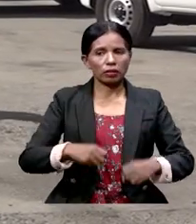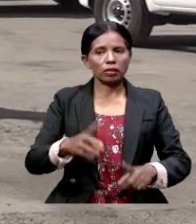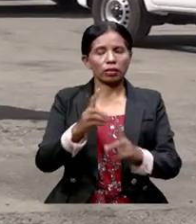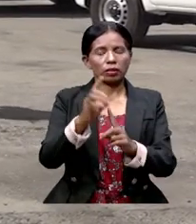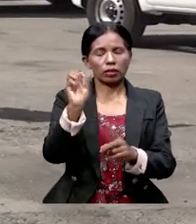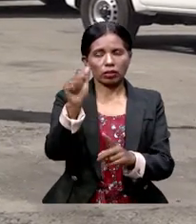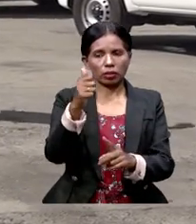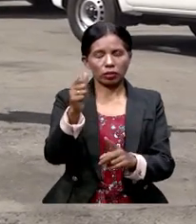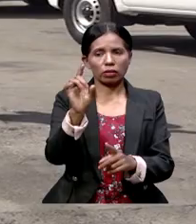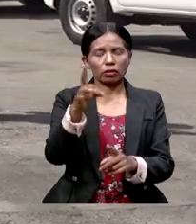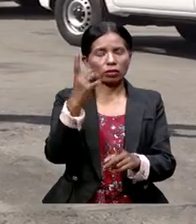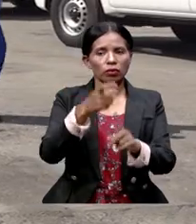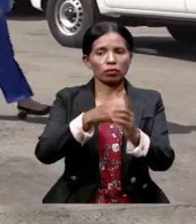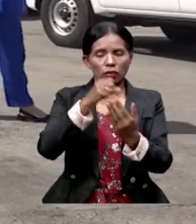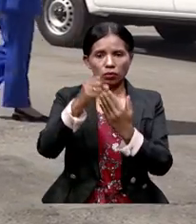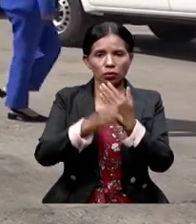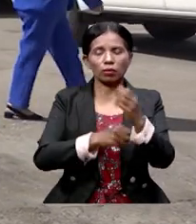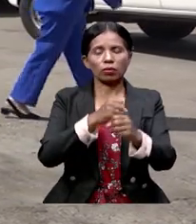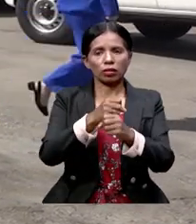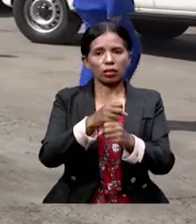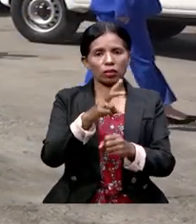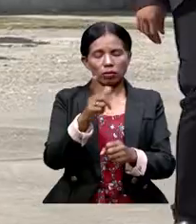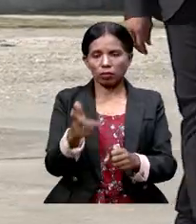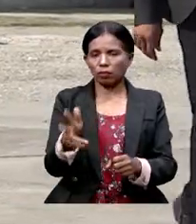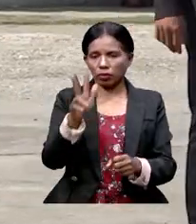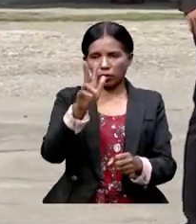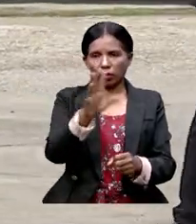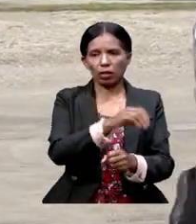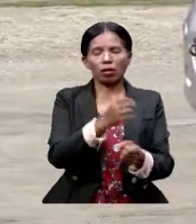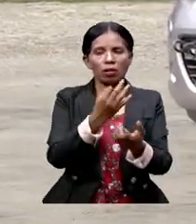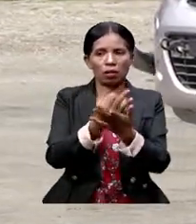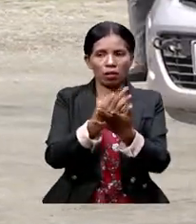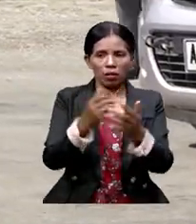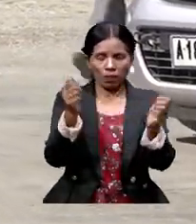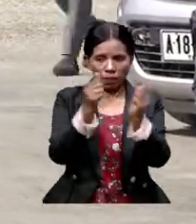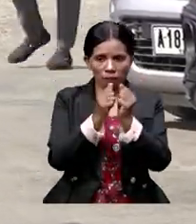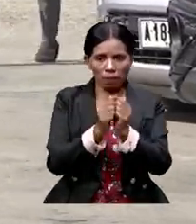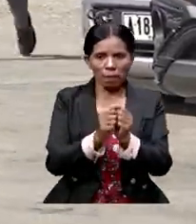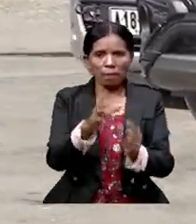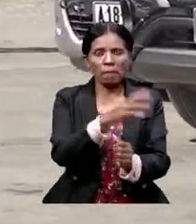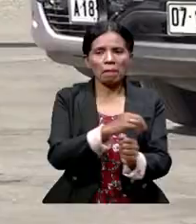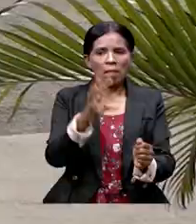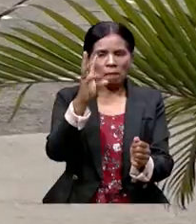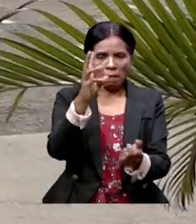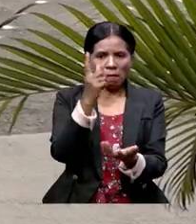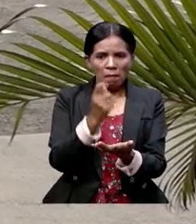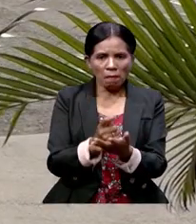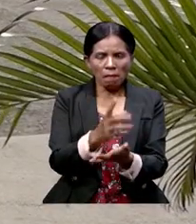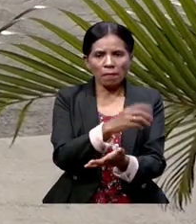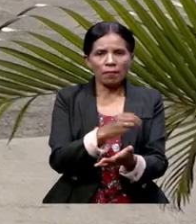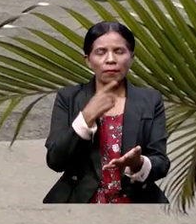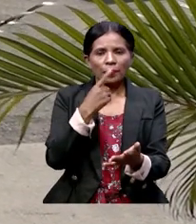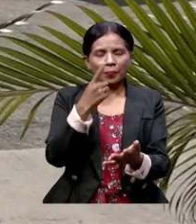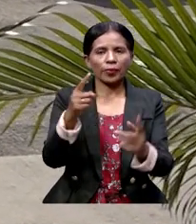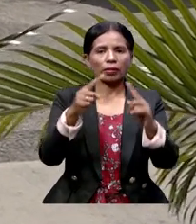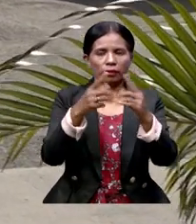Sanulo Singualo fula no outubro tinen rihun rua Ranulo Recintolu ho orçamento dólar americano tokonen ho di hata mai moruk mai